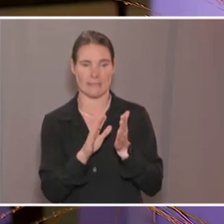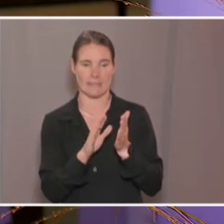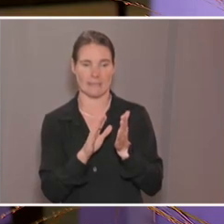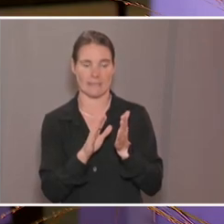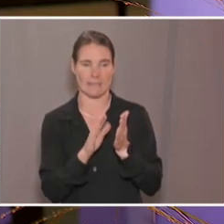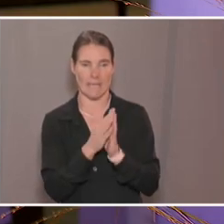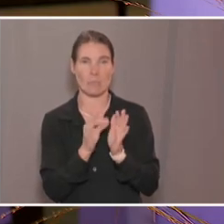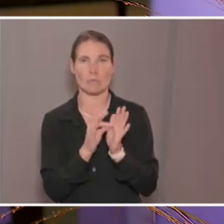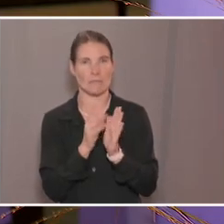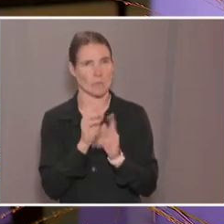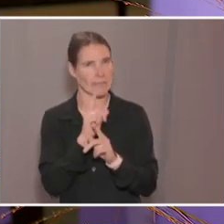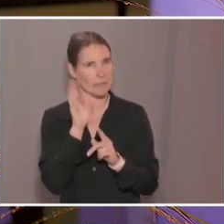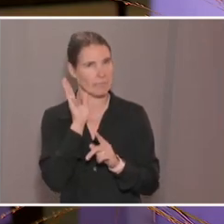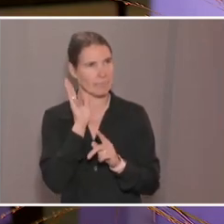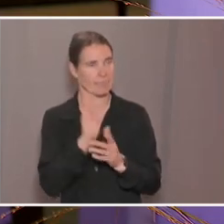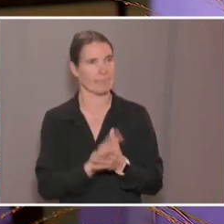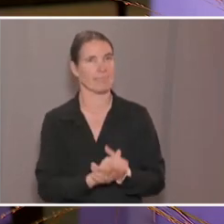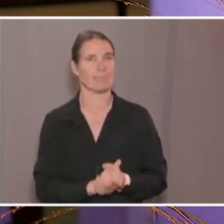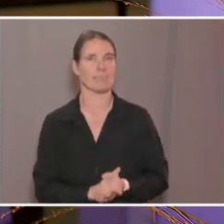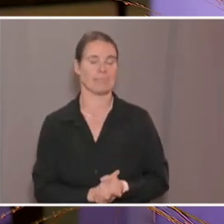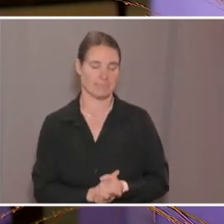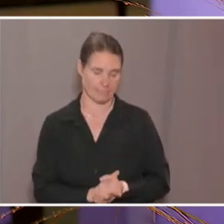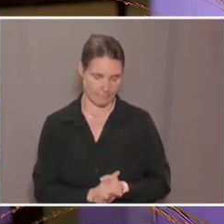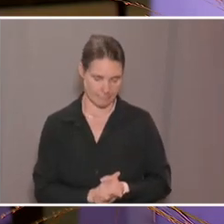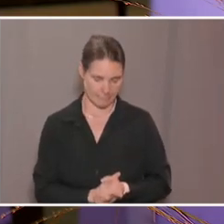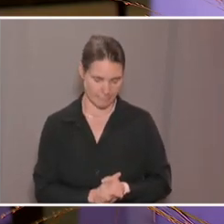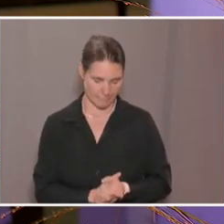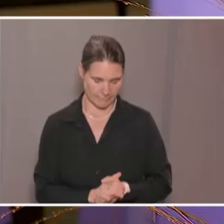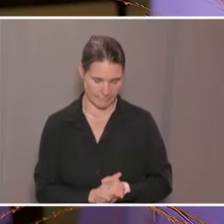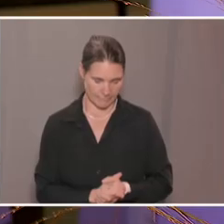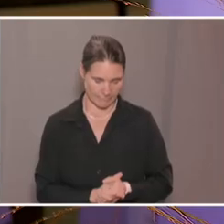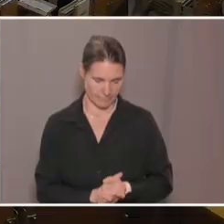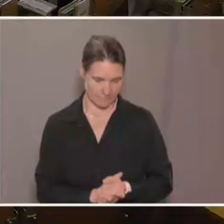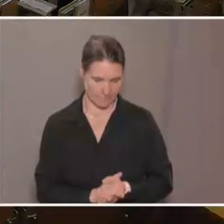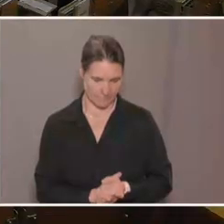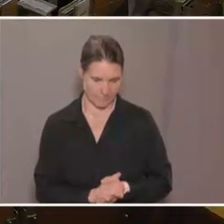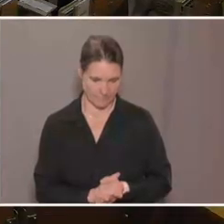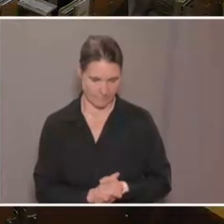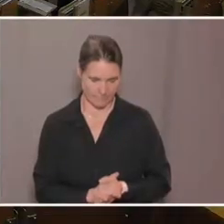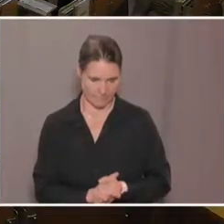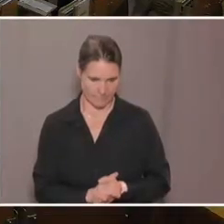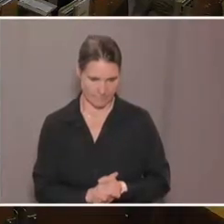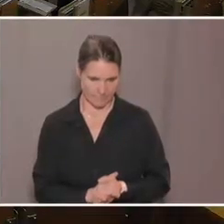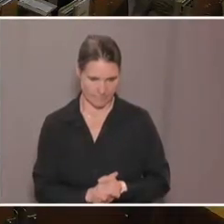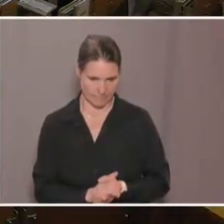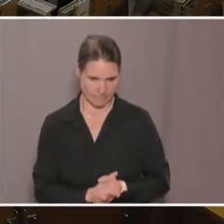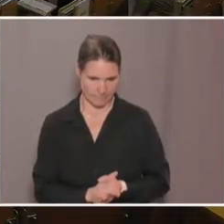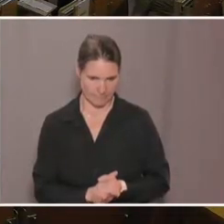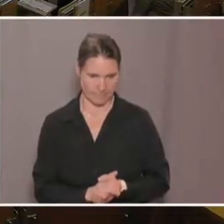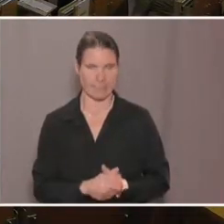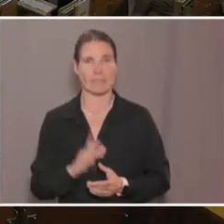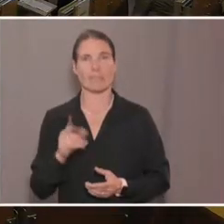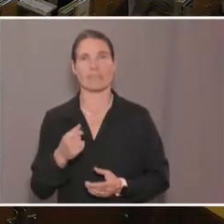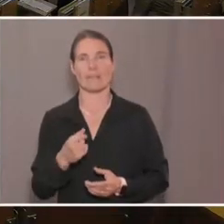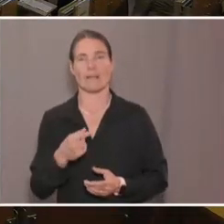gehört. Und den möchte ich Ihnen doch nicht vorenthalten. Neben der Energieeffizienz und den All-Gender- und